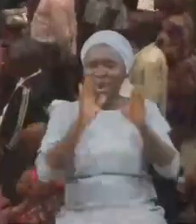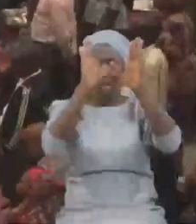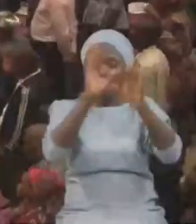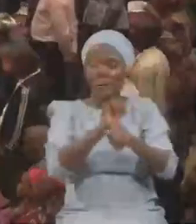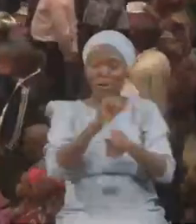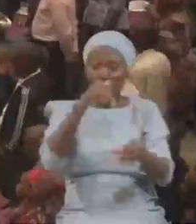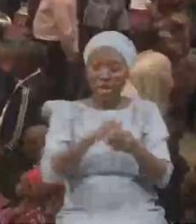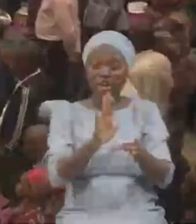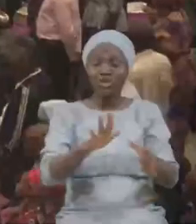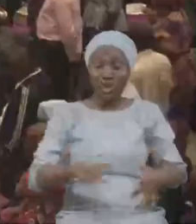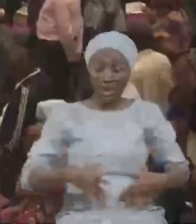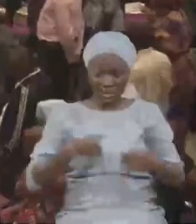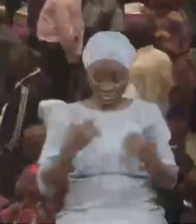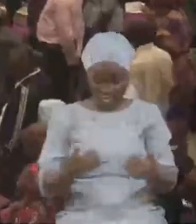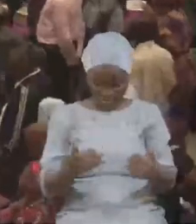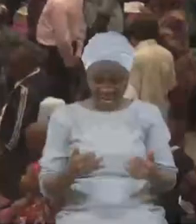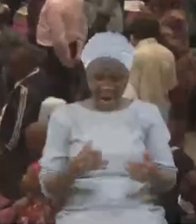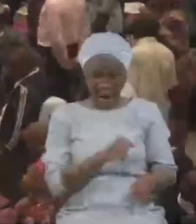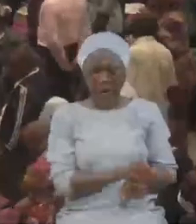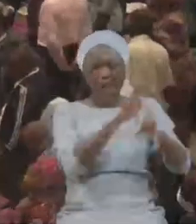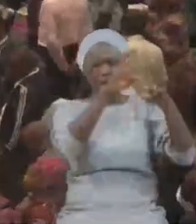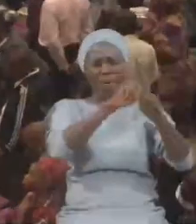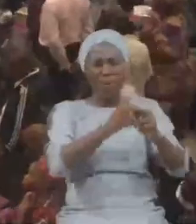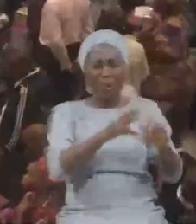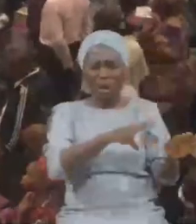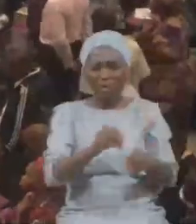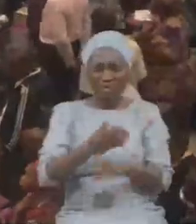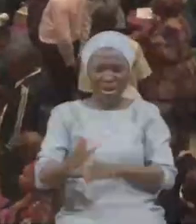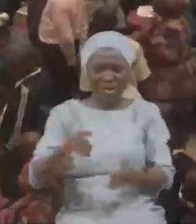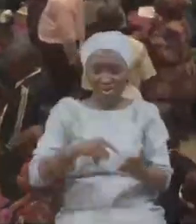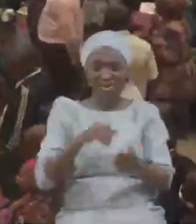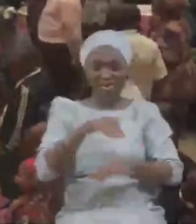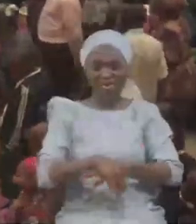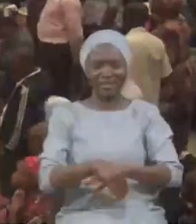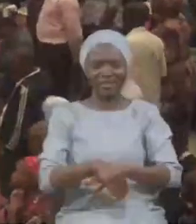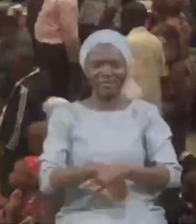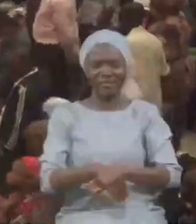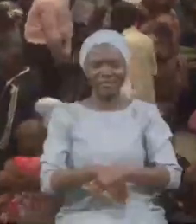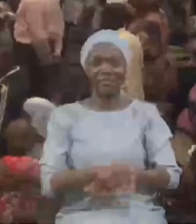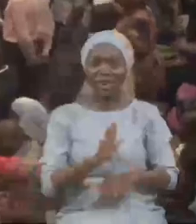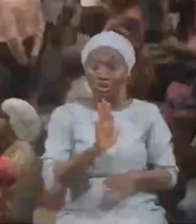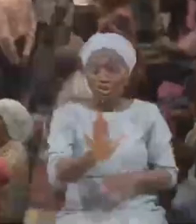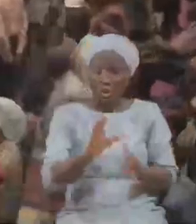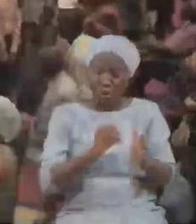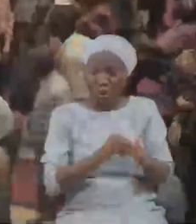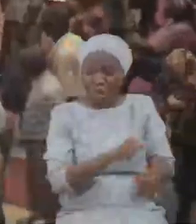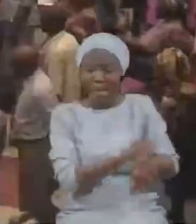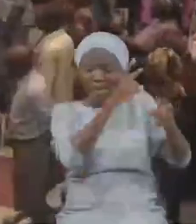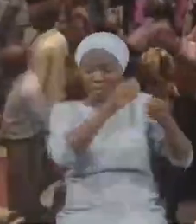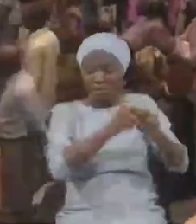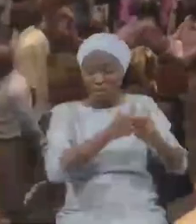soir. Les montagnes se déplacent ce soir. Votre